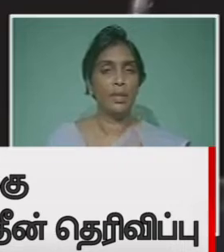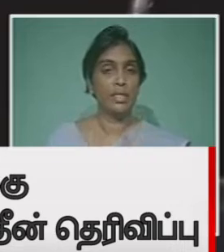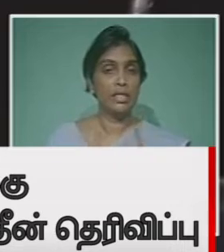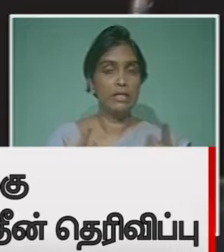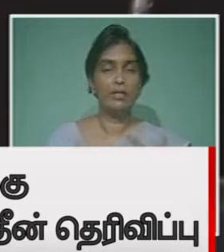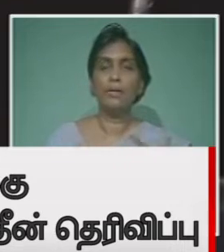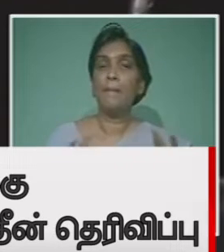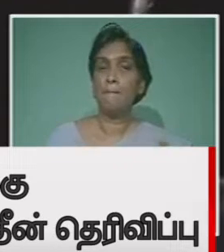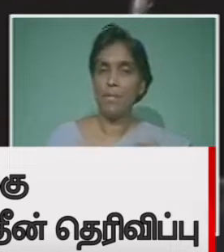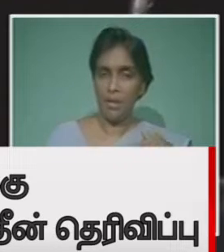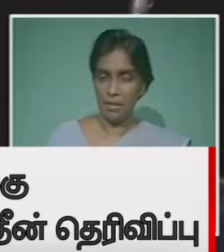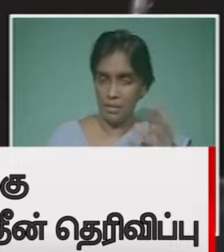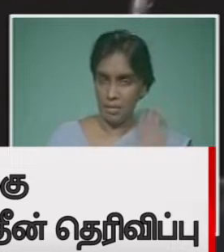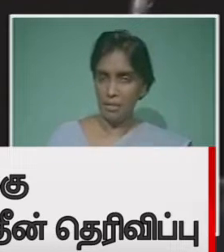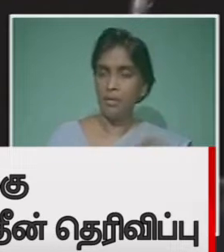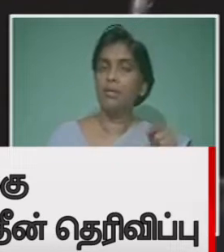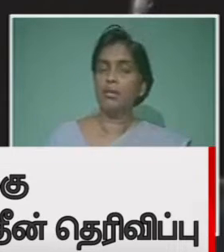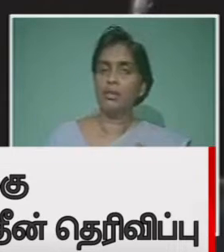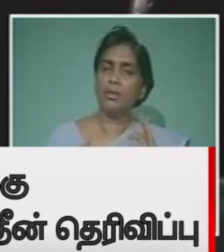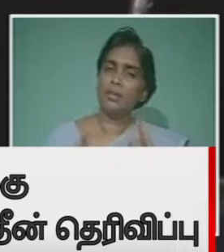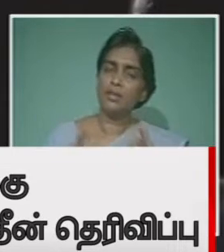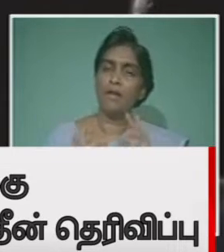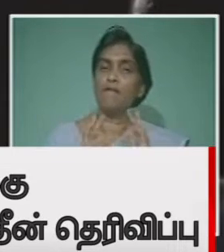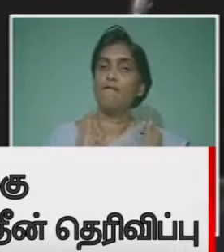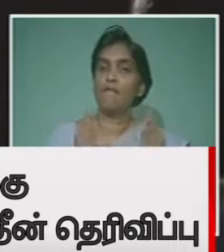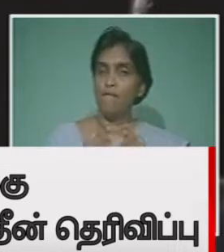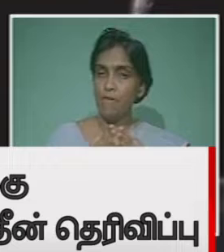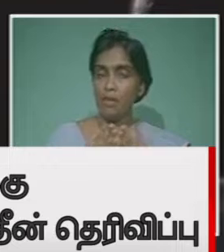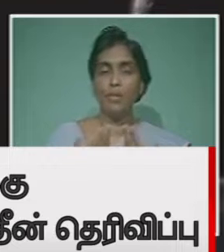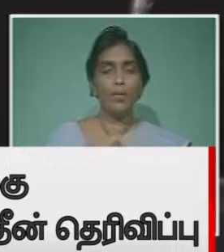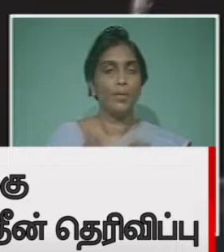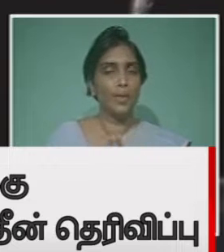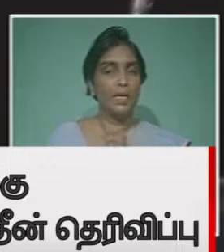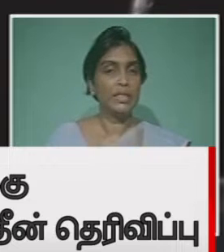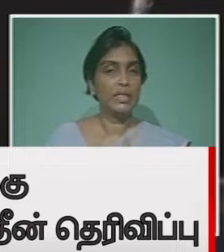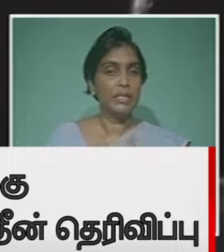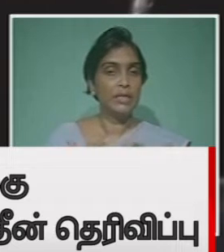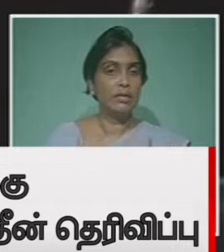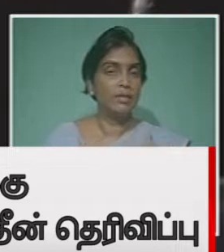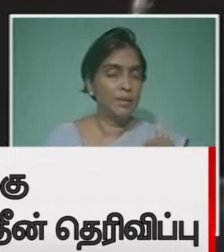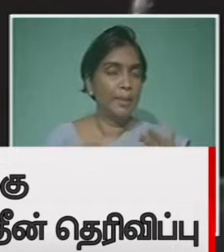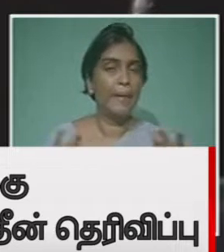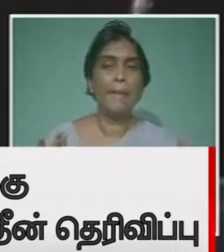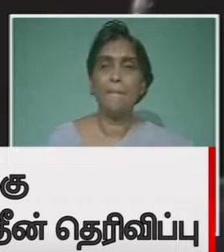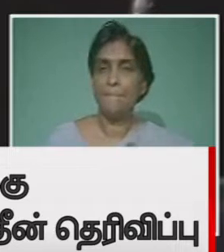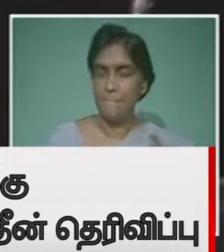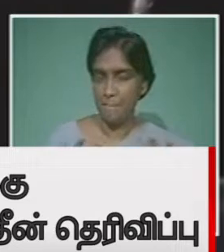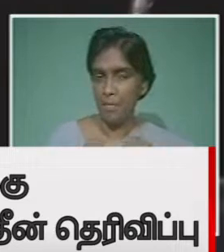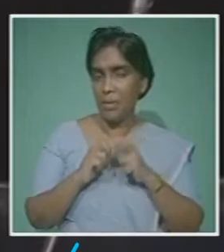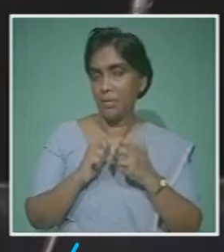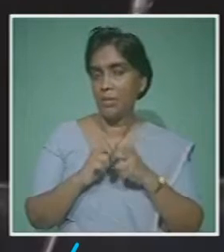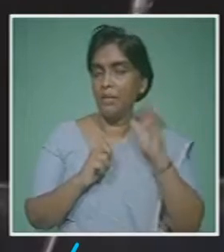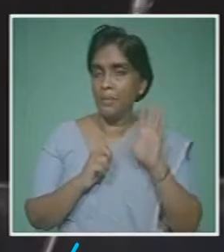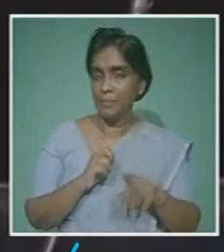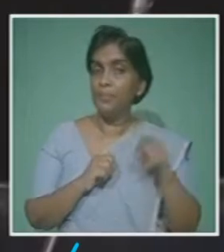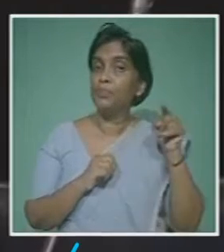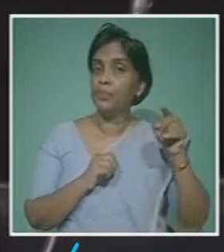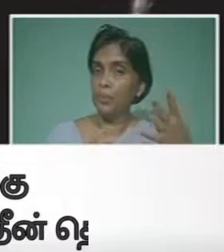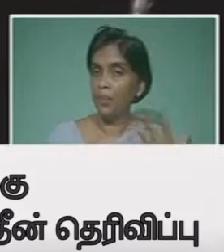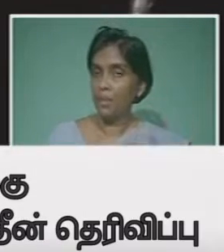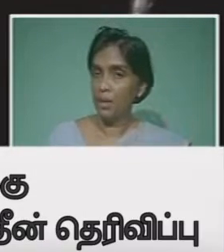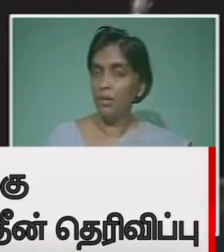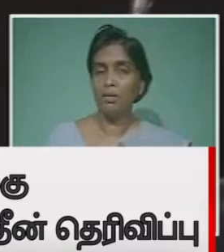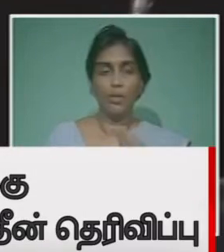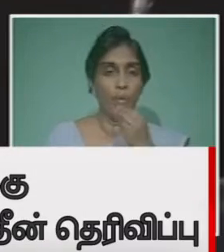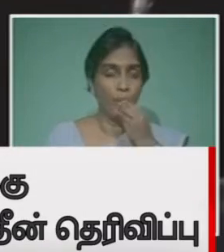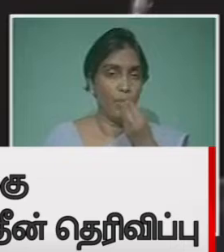ஏற்பட்டிருக்கிறது. ஒரு சாதாரண குடும்பம் தன்னுடைய வாழ்க்கையை முன்னெடுக்க முடியாத இந்த துர்ப்பாக்கிய நிலையிலிருந்து அந்த குடும்பங்களை காப்பாற்றுவதற்கு தேவையான அத்தியாவசிய பொருட்களையாவது